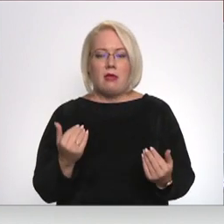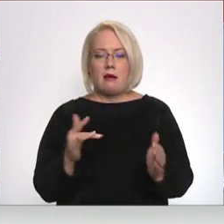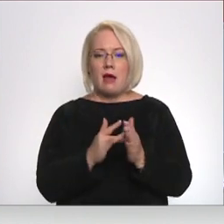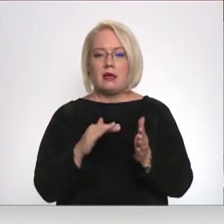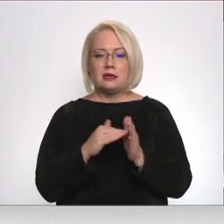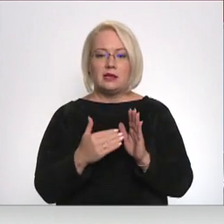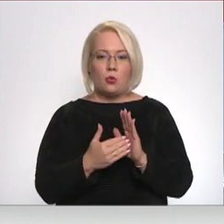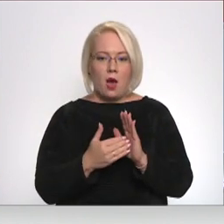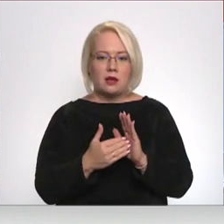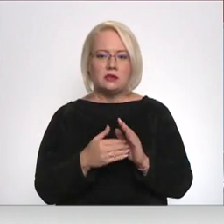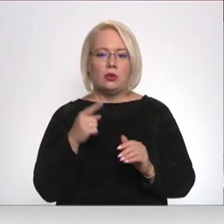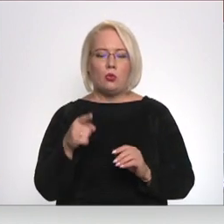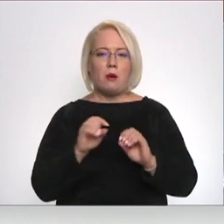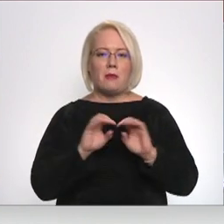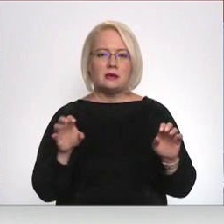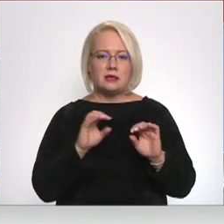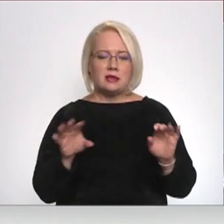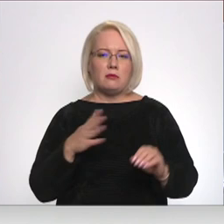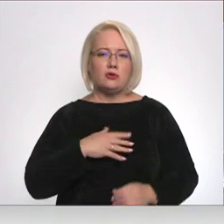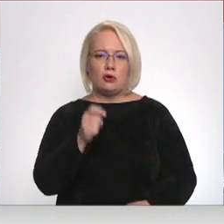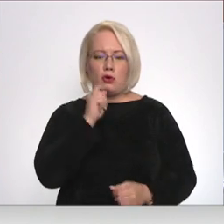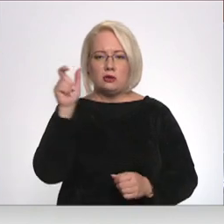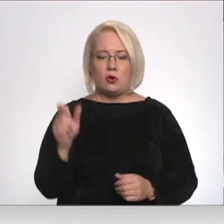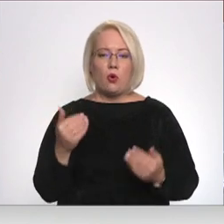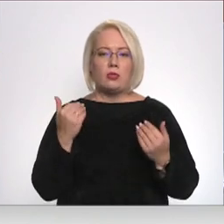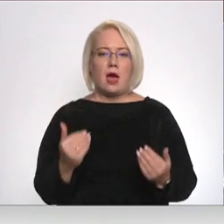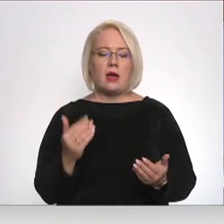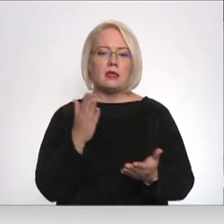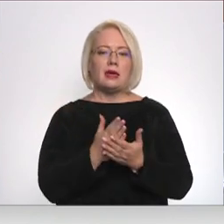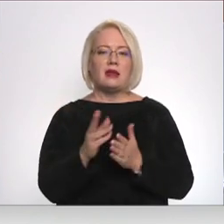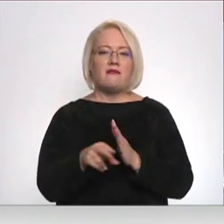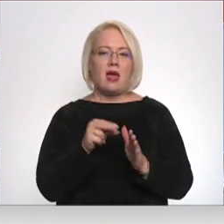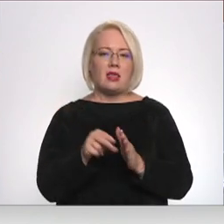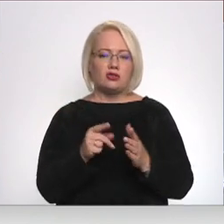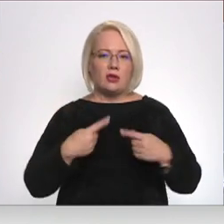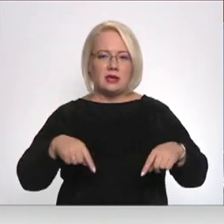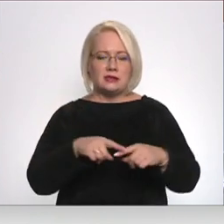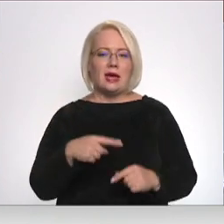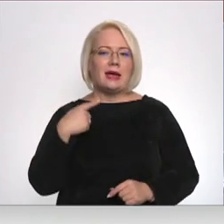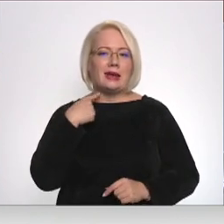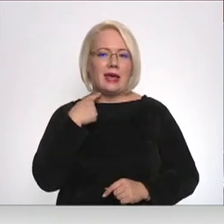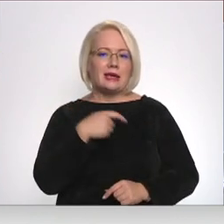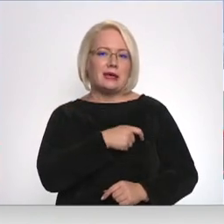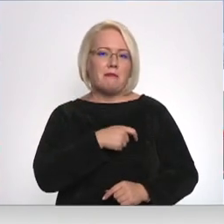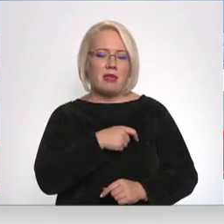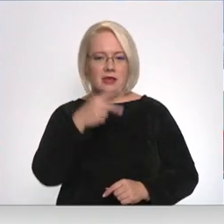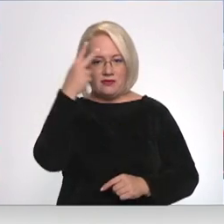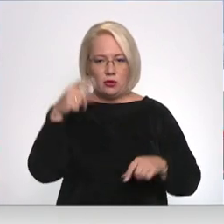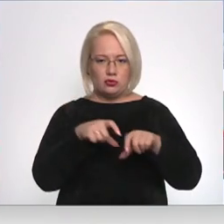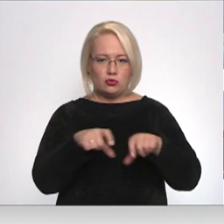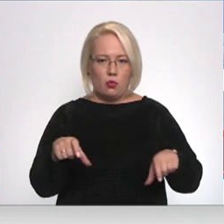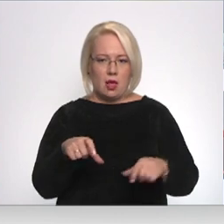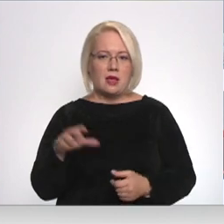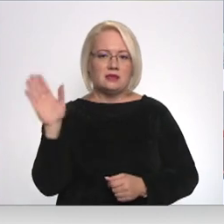situācija galvaspilsētā, to mums pastāstīs Vita Anstrate. Viņa pat labi atrodas vēlēšanu iecirknī Rīgas Imantas vidusskolā. Sveika,